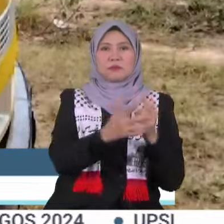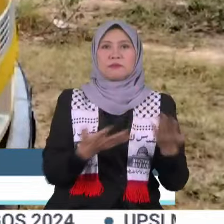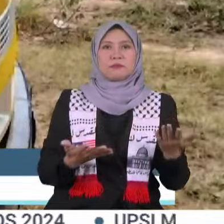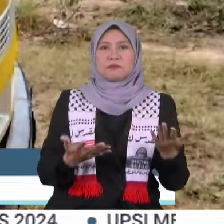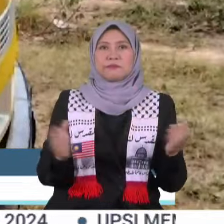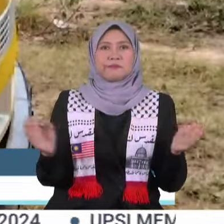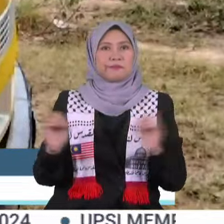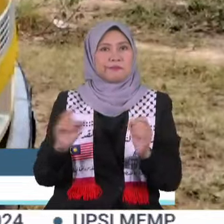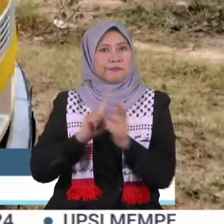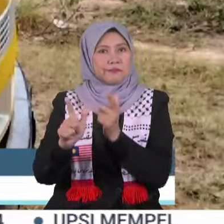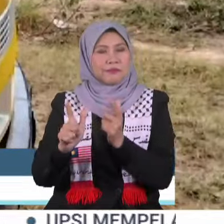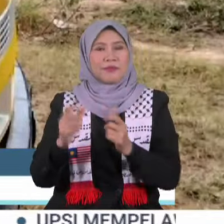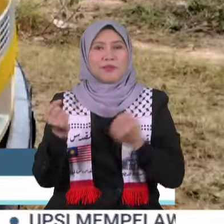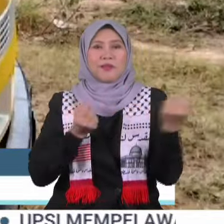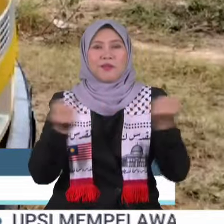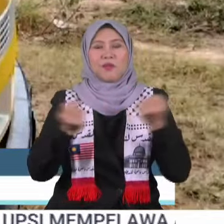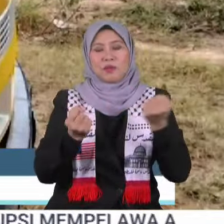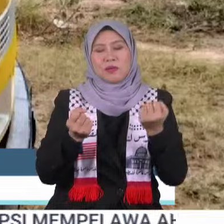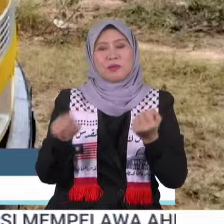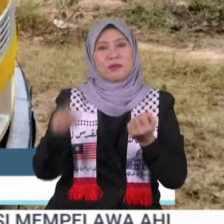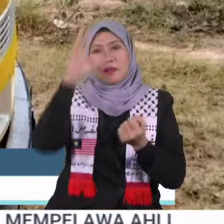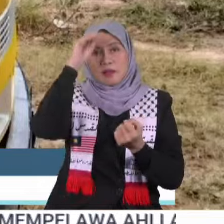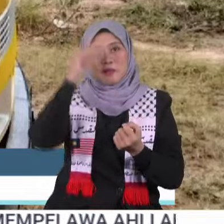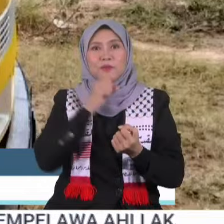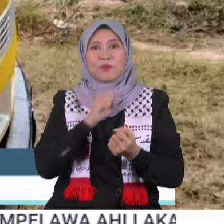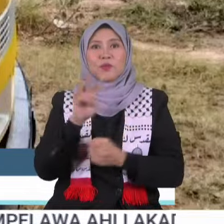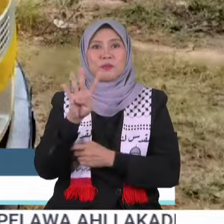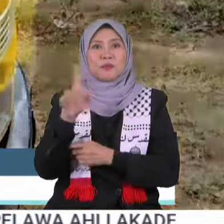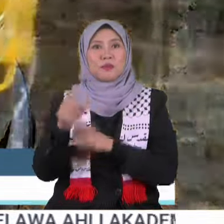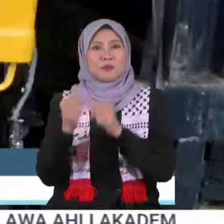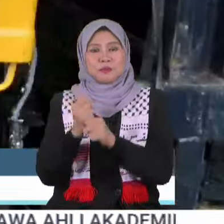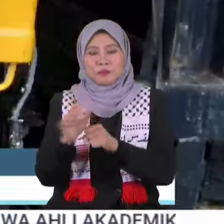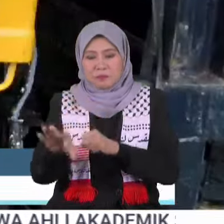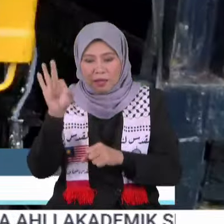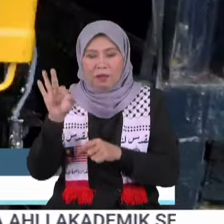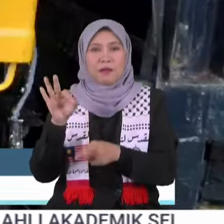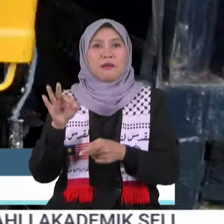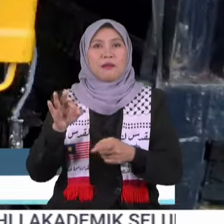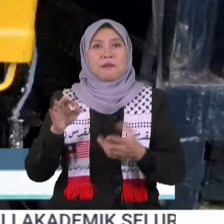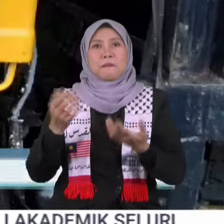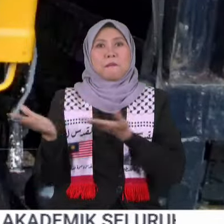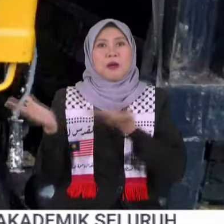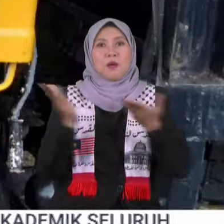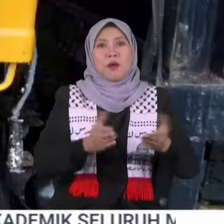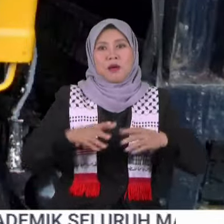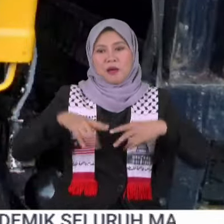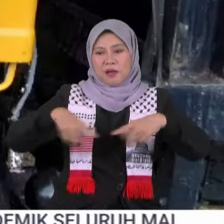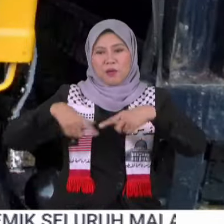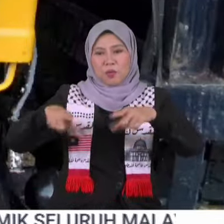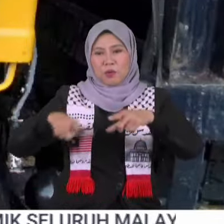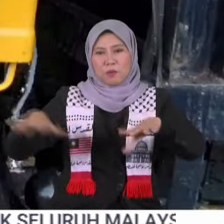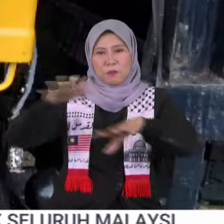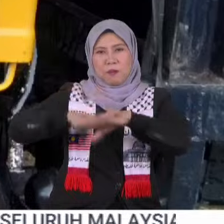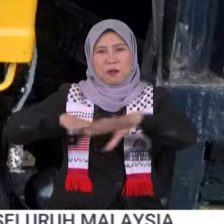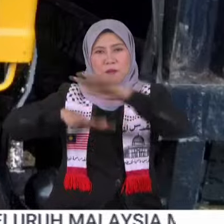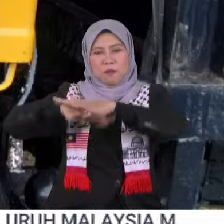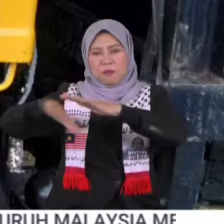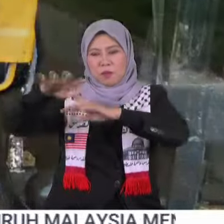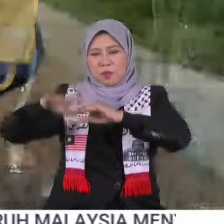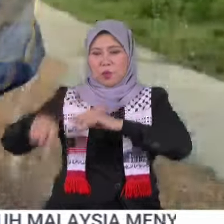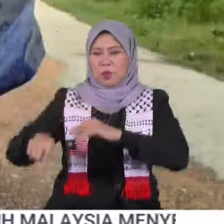am. Lori dipandu lelaki berusia 41 tahun itu turut didapati membawa muatan akar kayu yang disusun secara